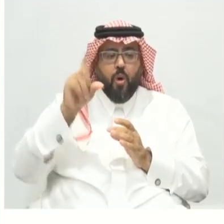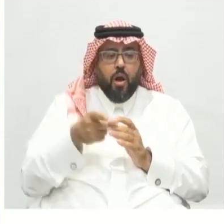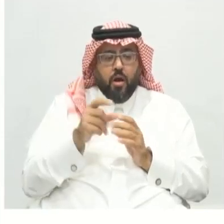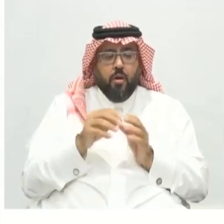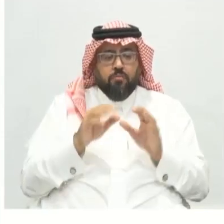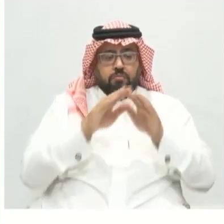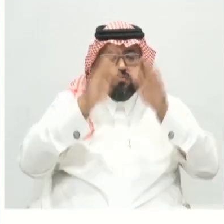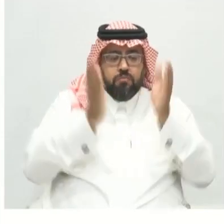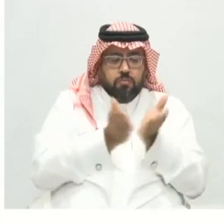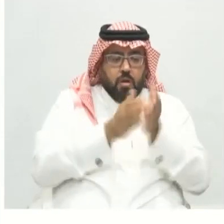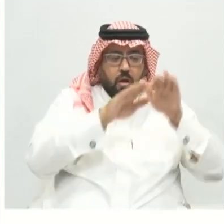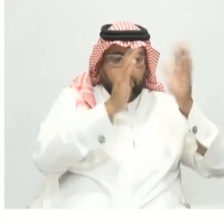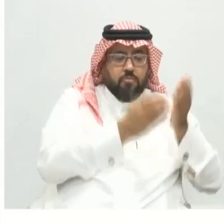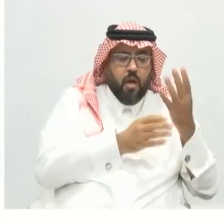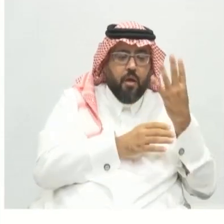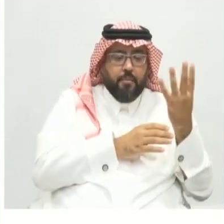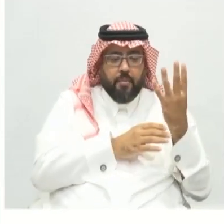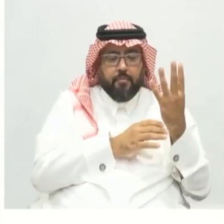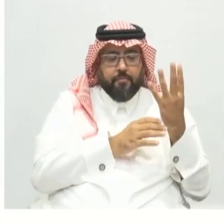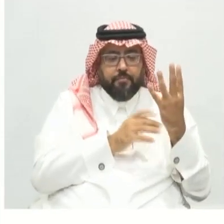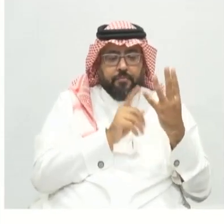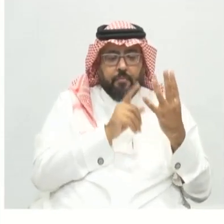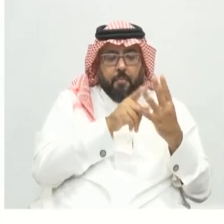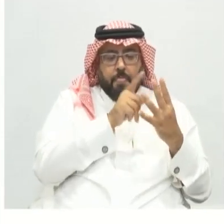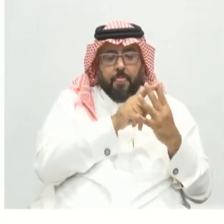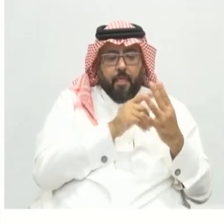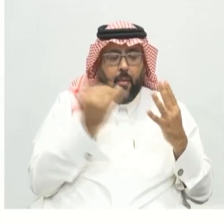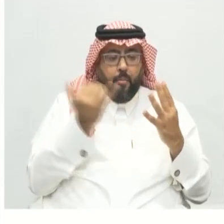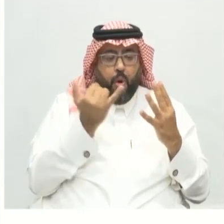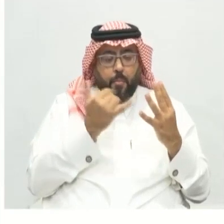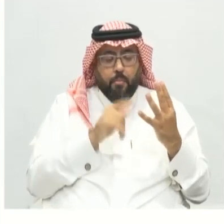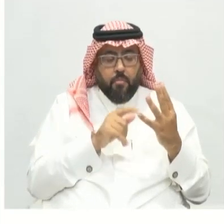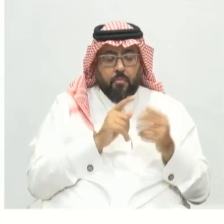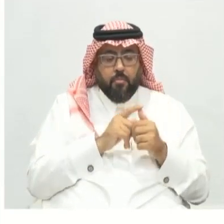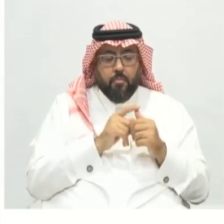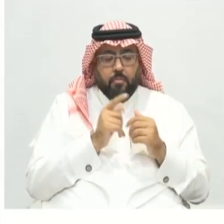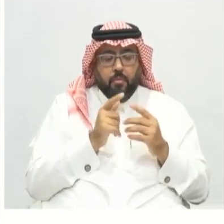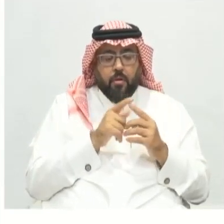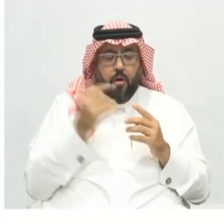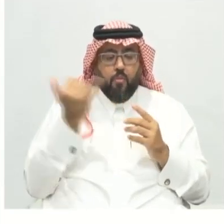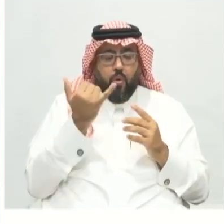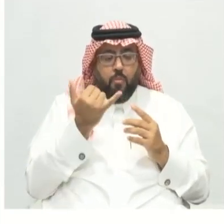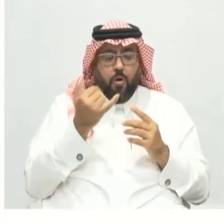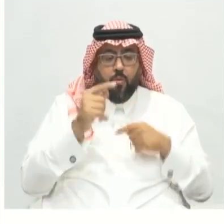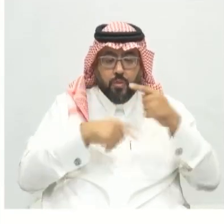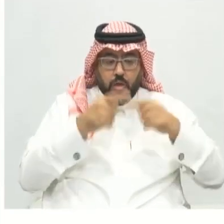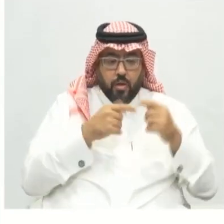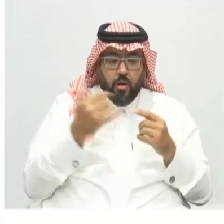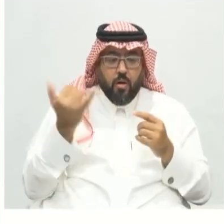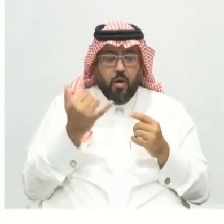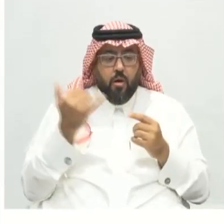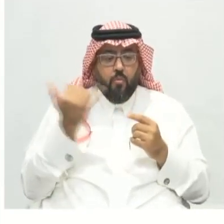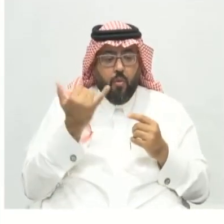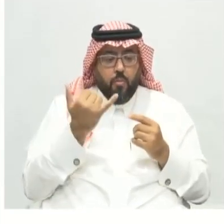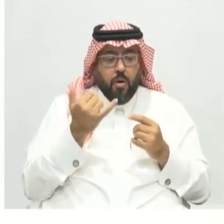مربعات يحدد فيها مهمه مهمه وعاجله ومهمه مهمه